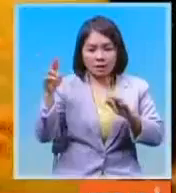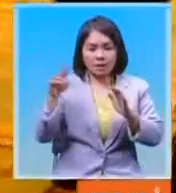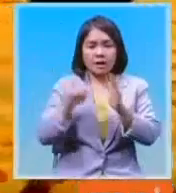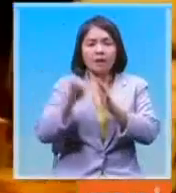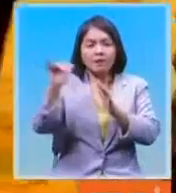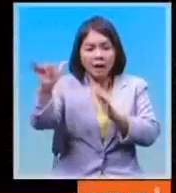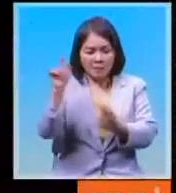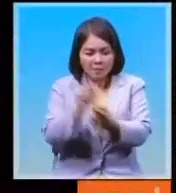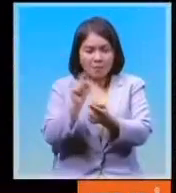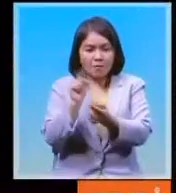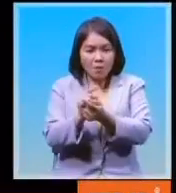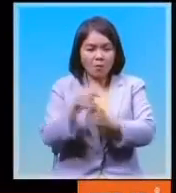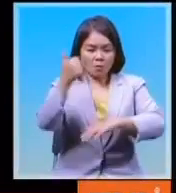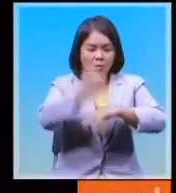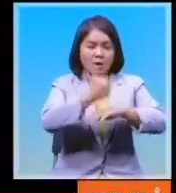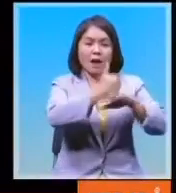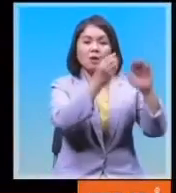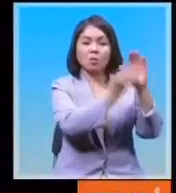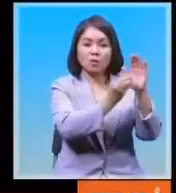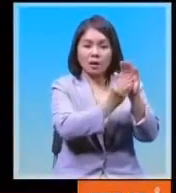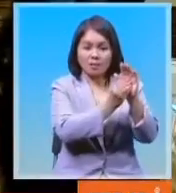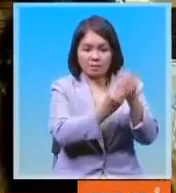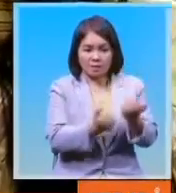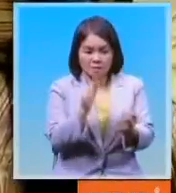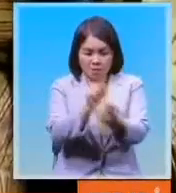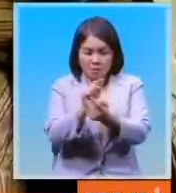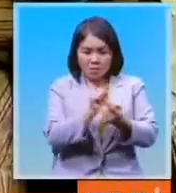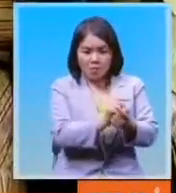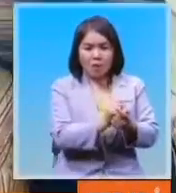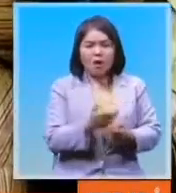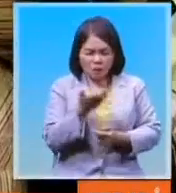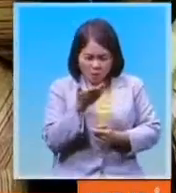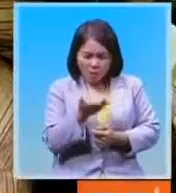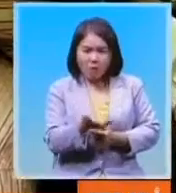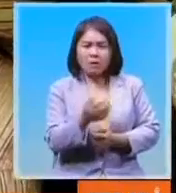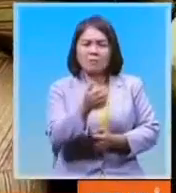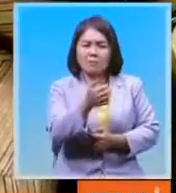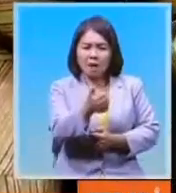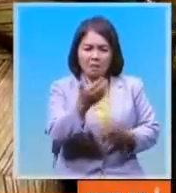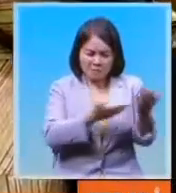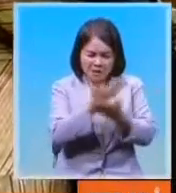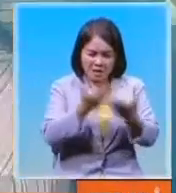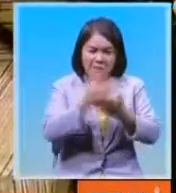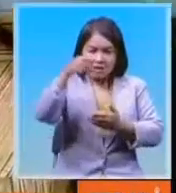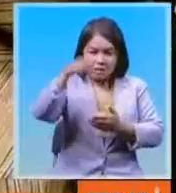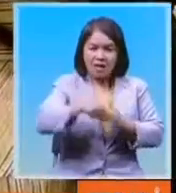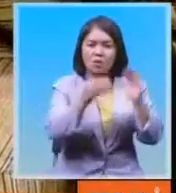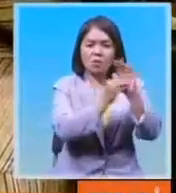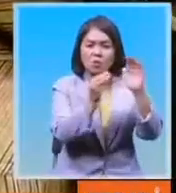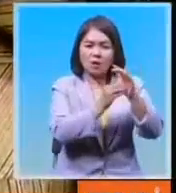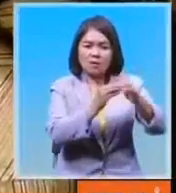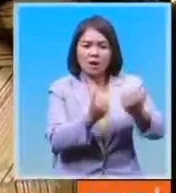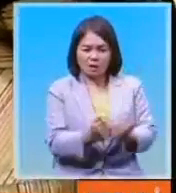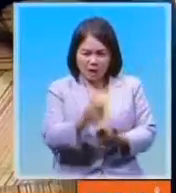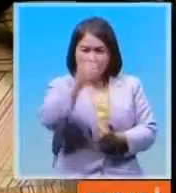ะครับ ท่ านผู้ว่าอัศวินนะผู้ว่าราชการกรุงเทพมหานครมาขอหน่อยเถอะนะครับบอกว่าขอพิจารณาหน่อยได้ไหมอยากให้กทม.อนุญาต